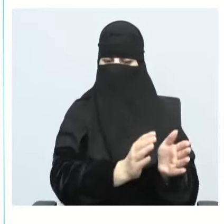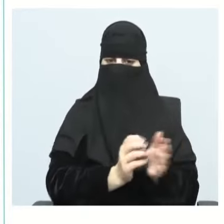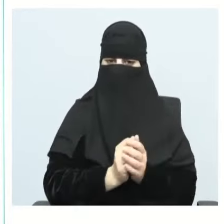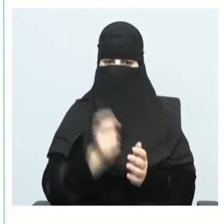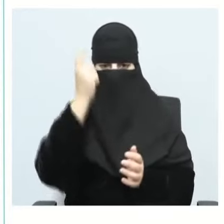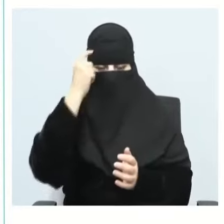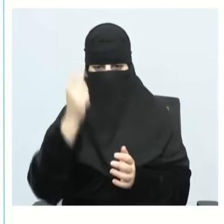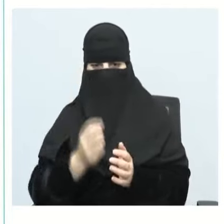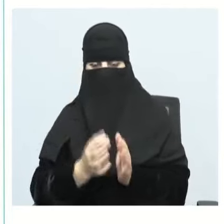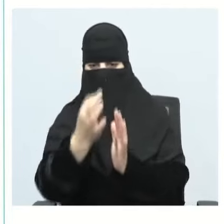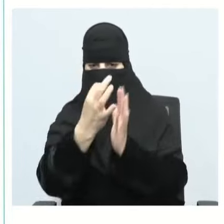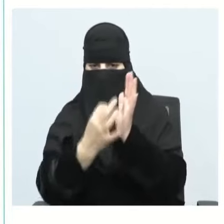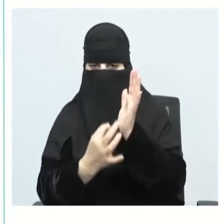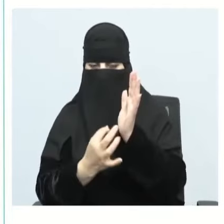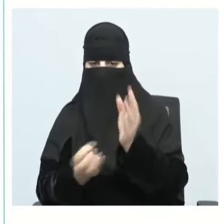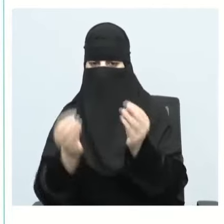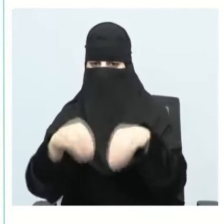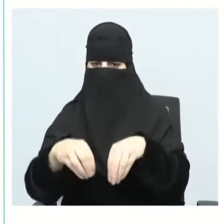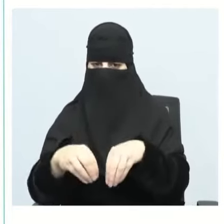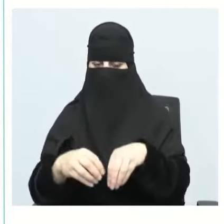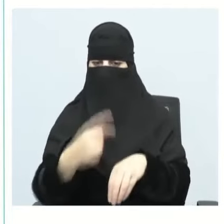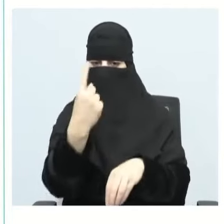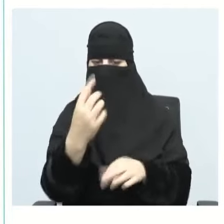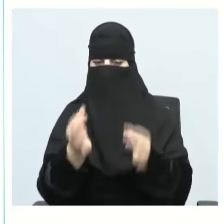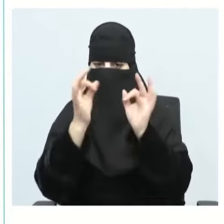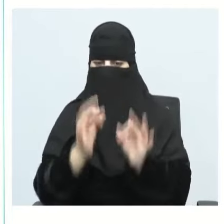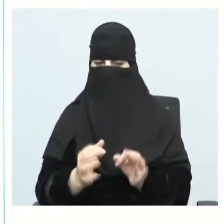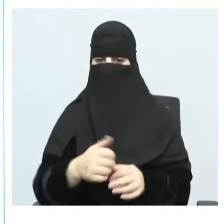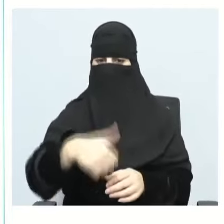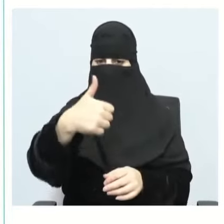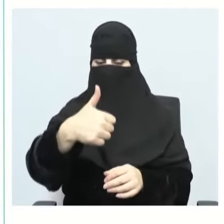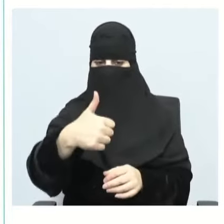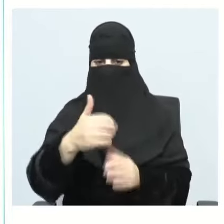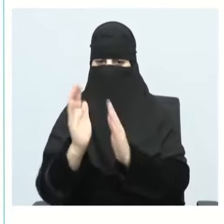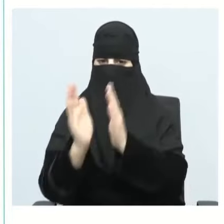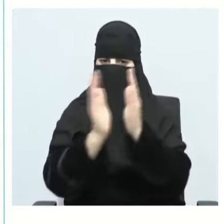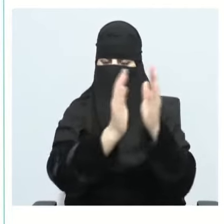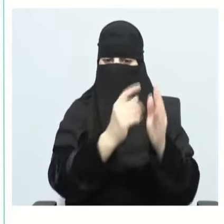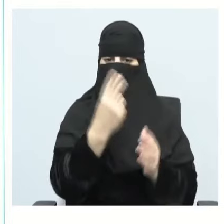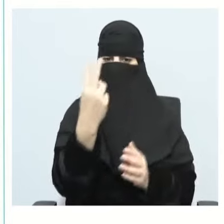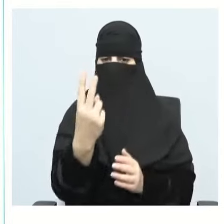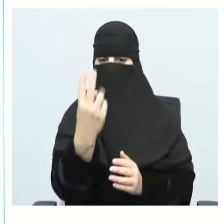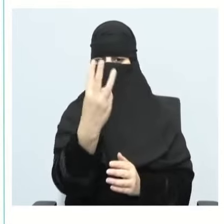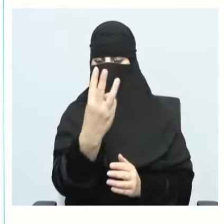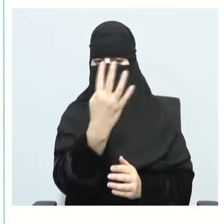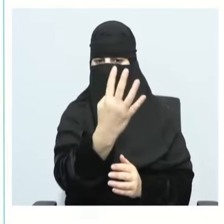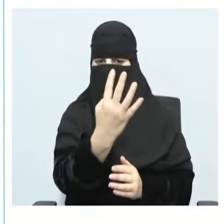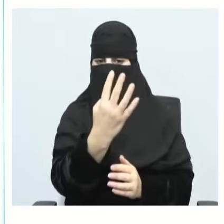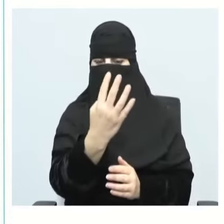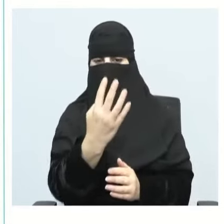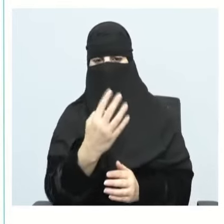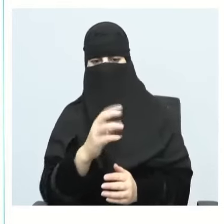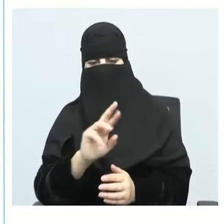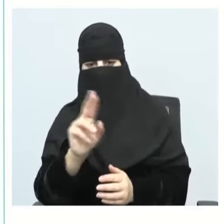فهمني الشروط فهمنا المعطيات لا بدي يكون رقم واحد الاول ثم بعد ذلك احاول ارتب 32 واربعه بصوره مختلفه